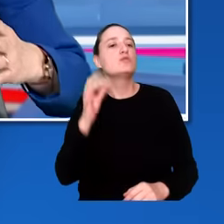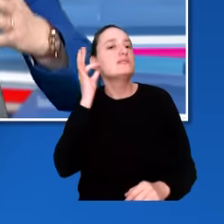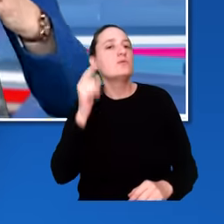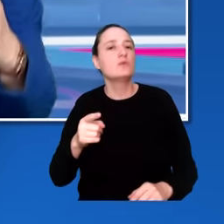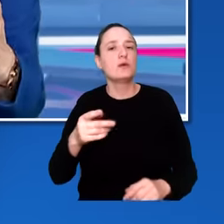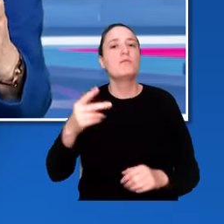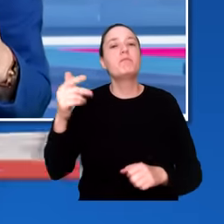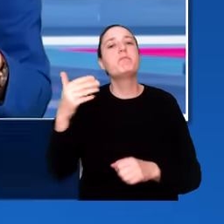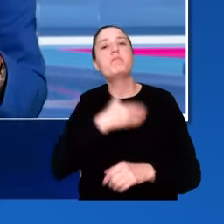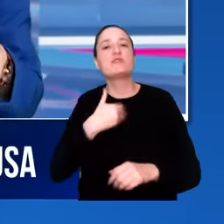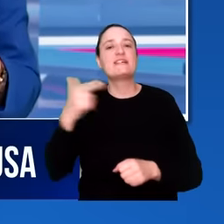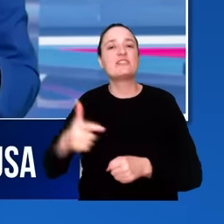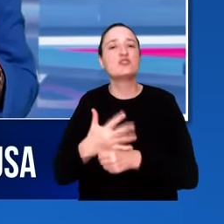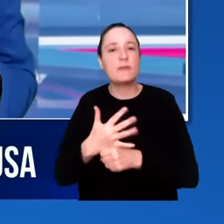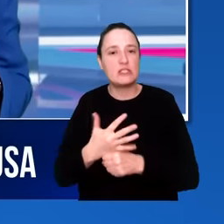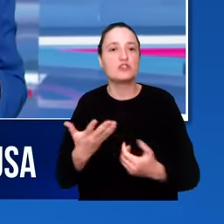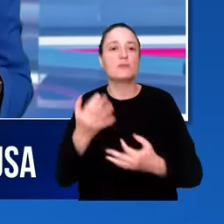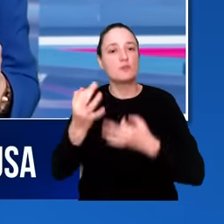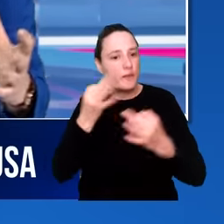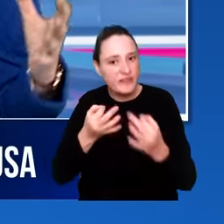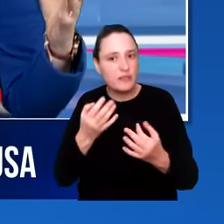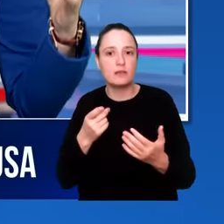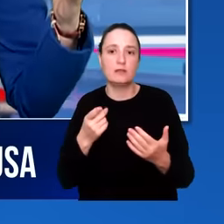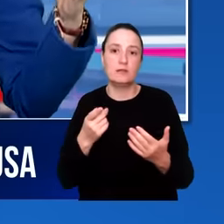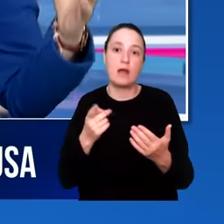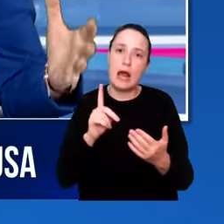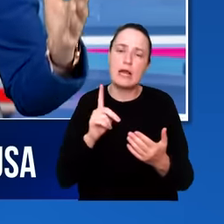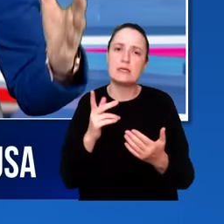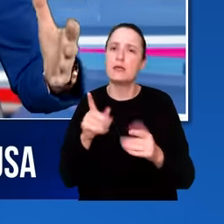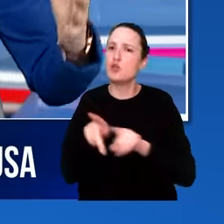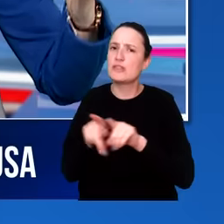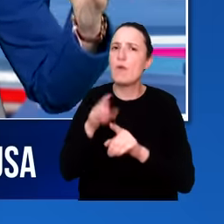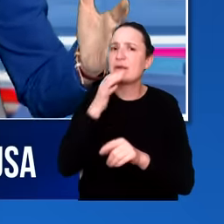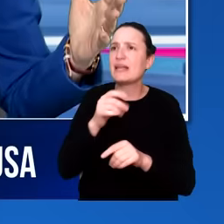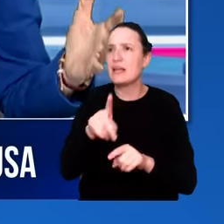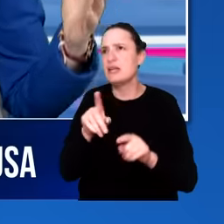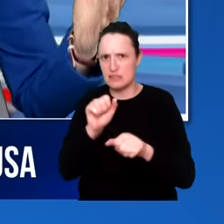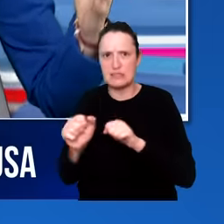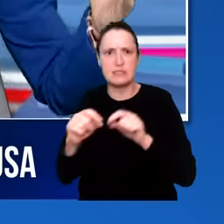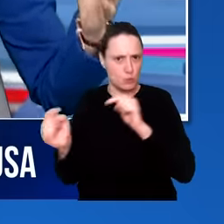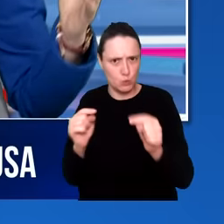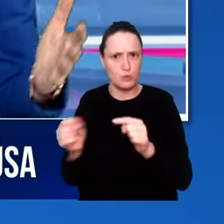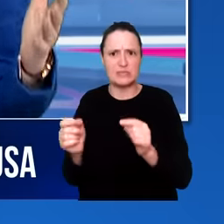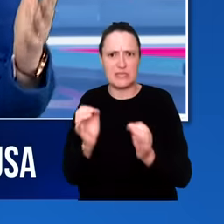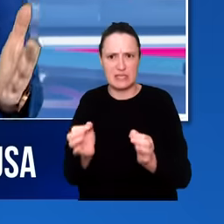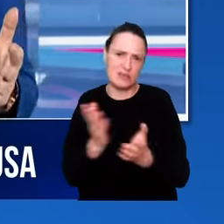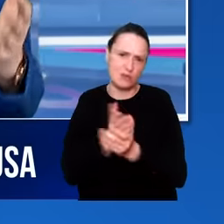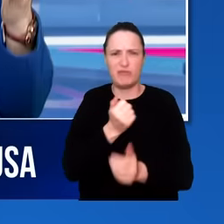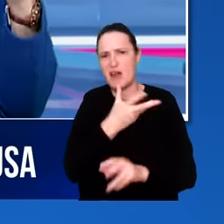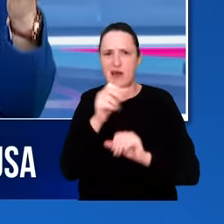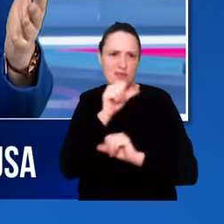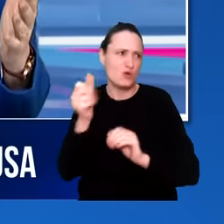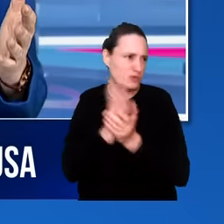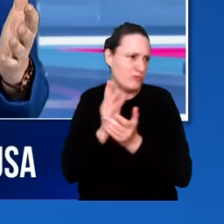samo pytanie, ale może w trochę nowym kontekście, dlatego że trwa dyskusja od bardzo wielu tygodni, w zasadzie